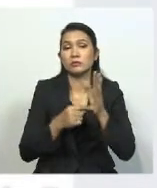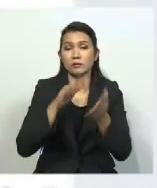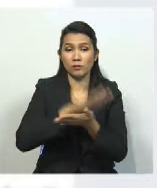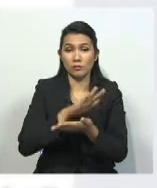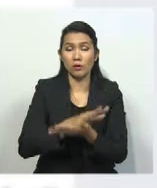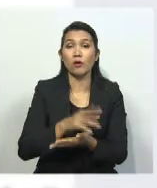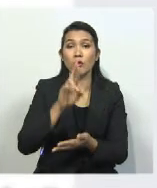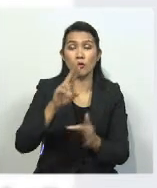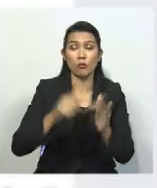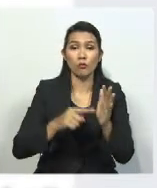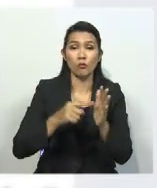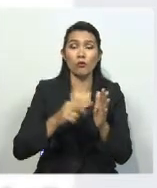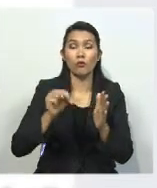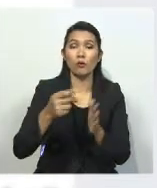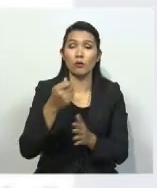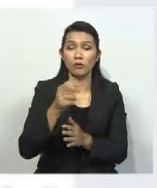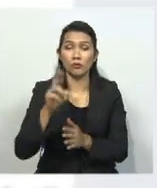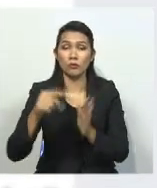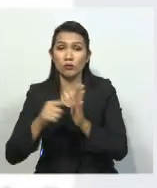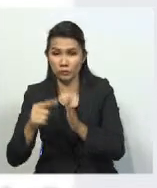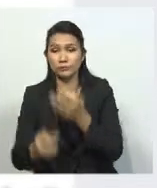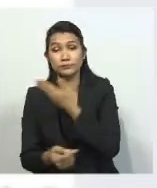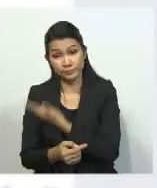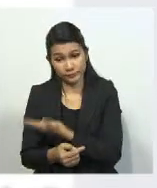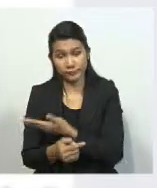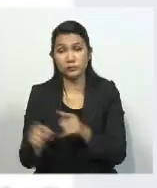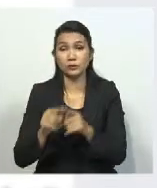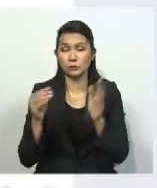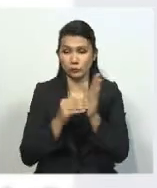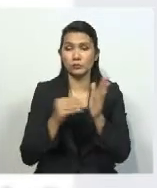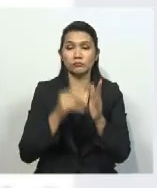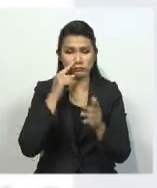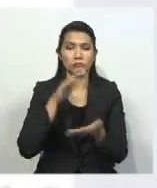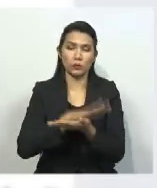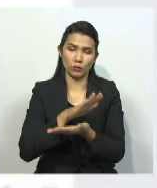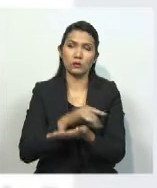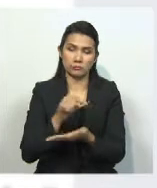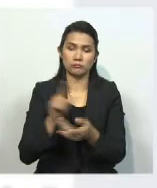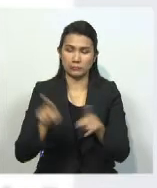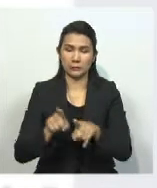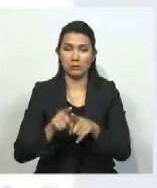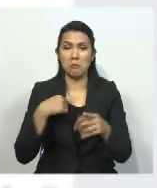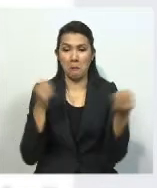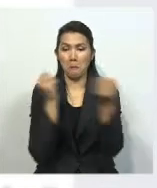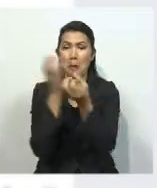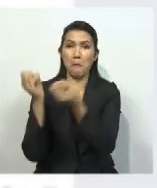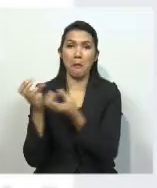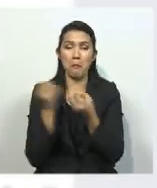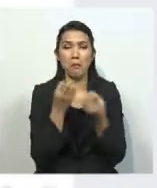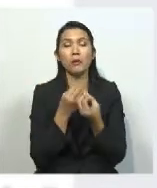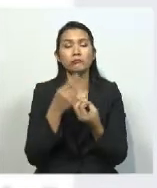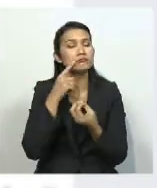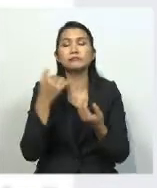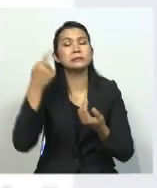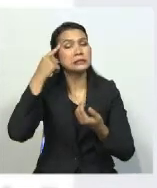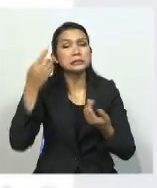งเรียนรุ่งอรุณย่านถนนพระราม2เขตบางขุนเทียนกรุงเทพมหานครก็เป็นอีกพื้นที่ที่ได้รับผลกระทบจากค่าฝุ่นละอองประ